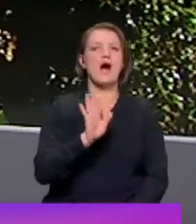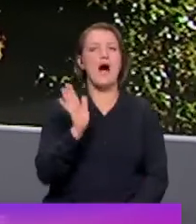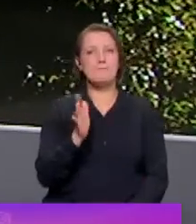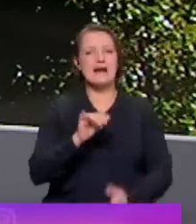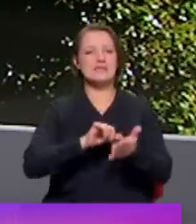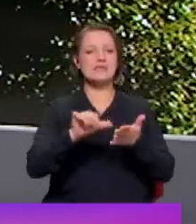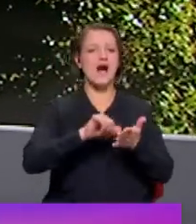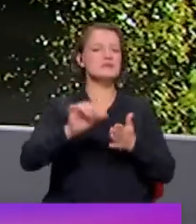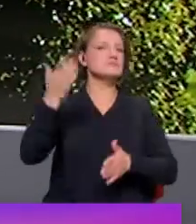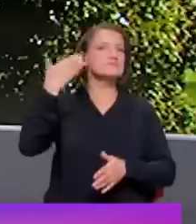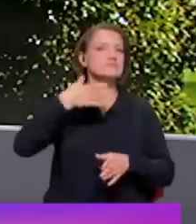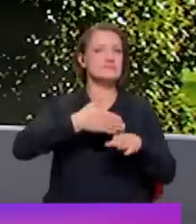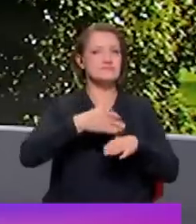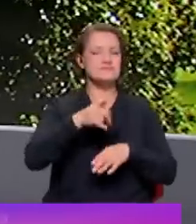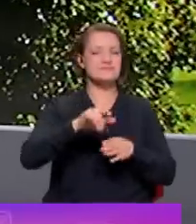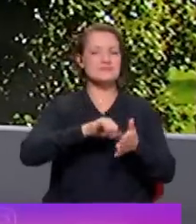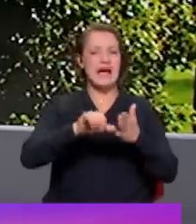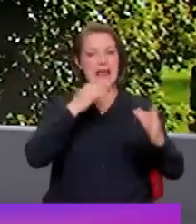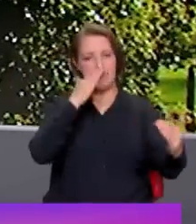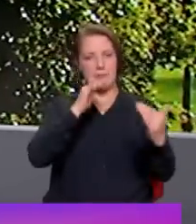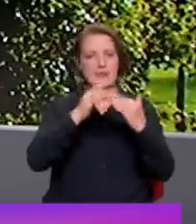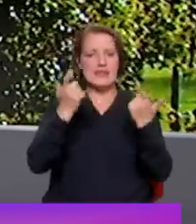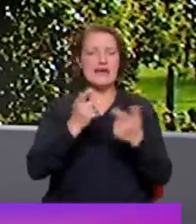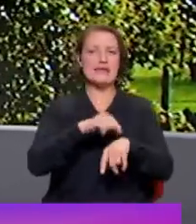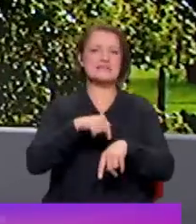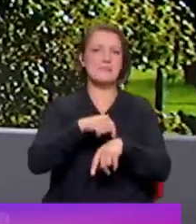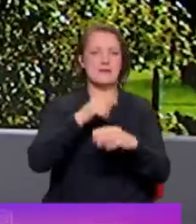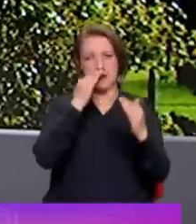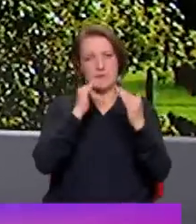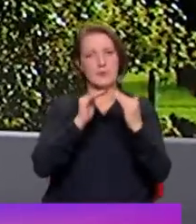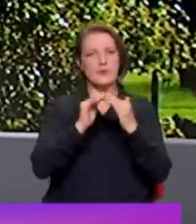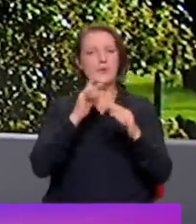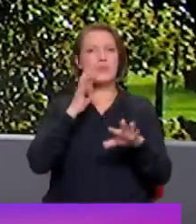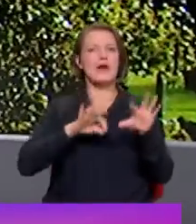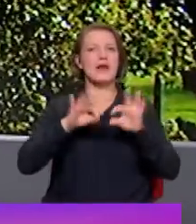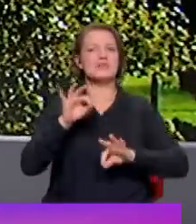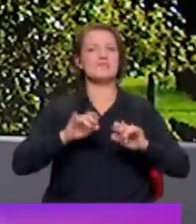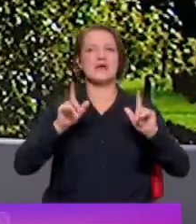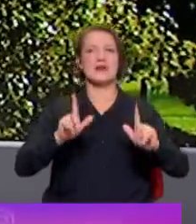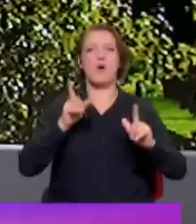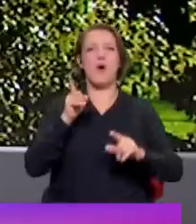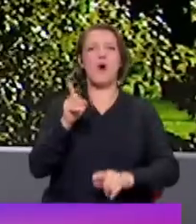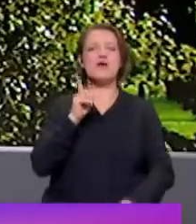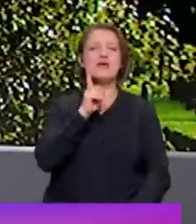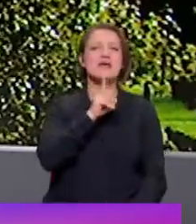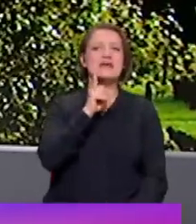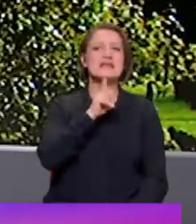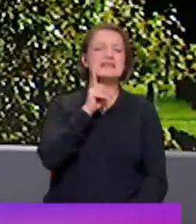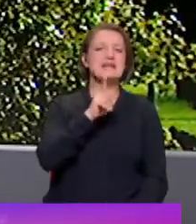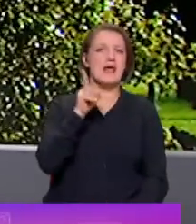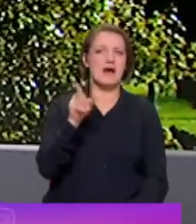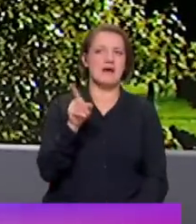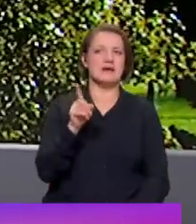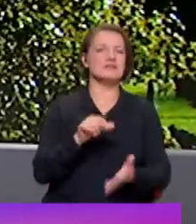tarihsel gerçeklikleri tarihine uygun yerine zamanına uygun değerlendirmek gerekiyor Bir de tabii ki orada bir İngiltere etkisi olduğunu